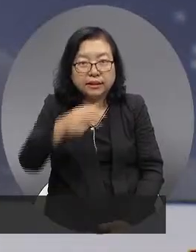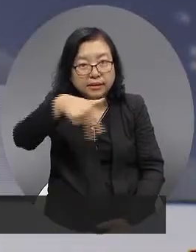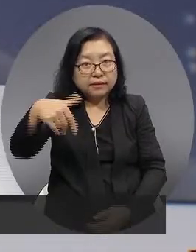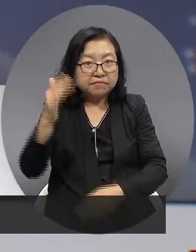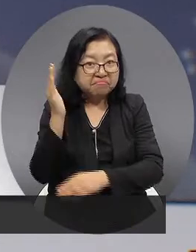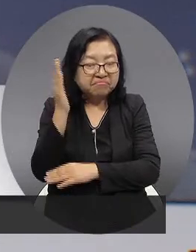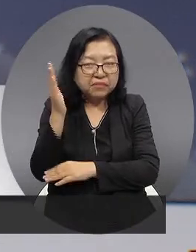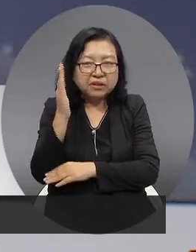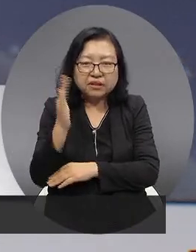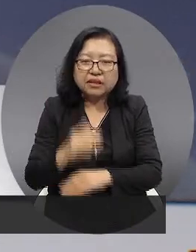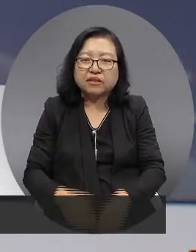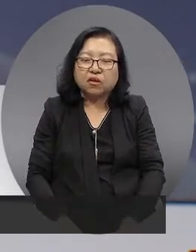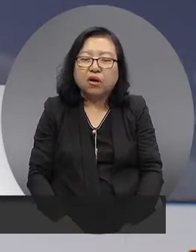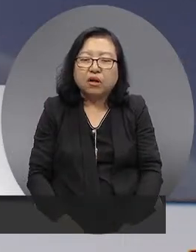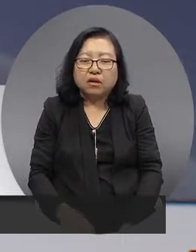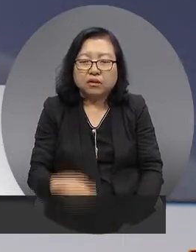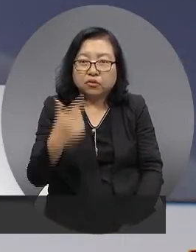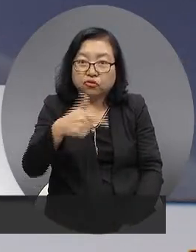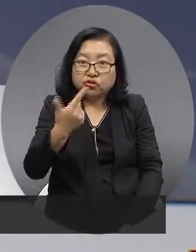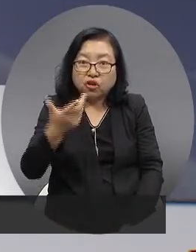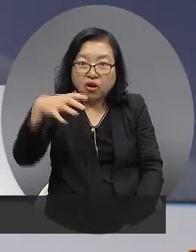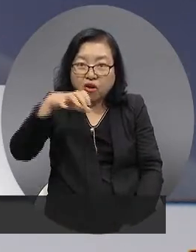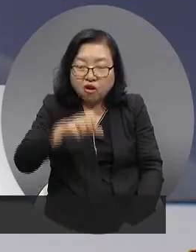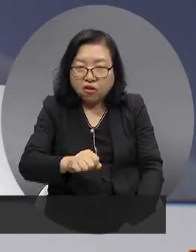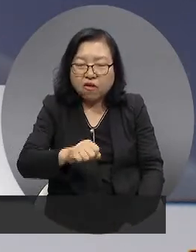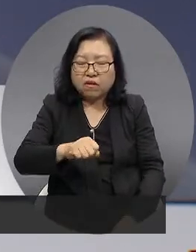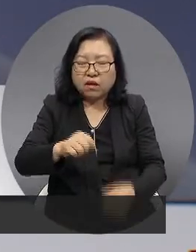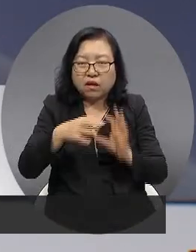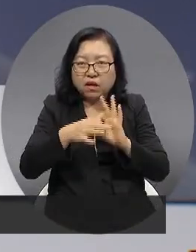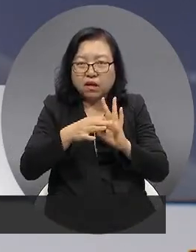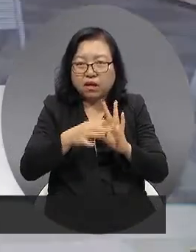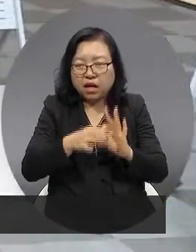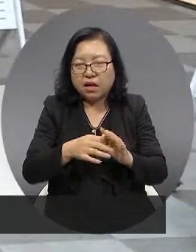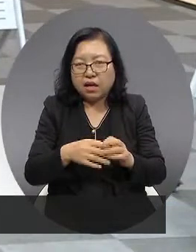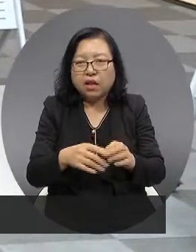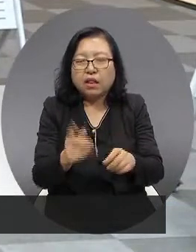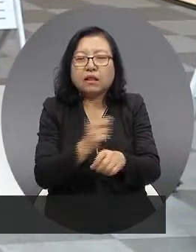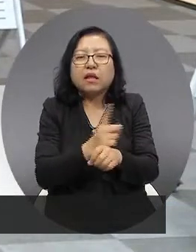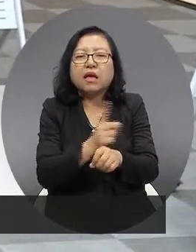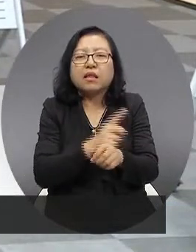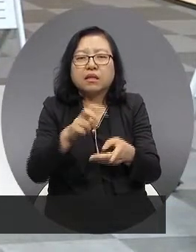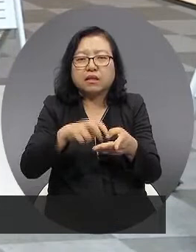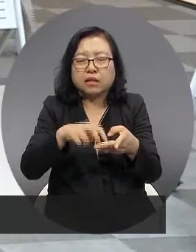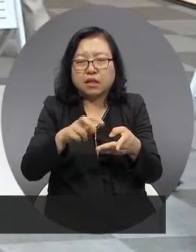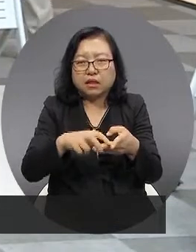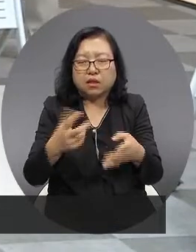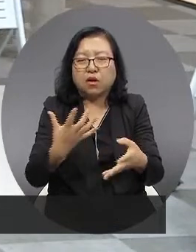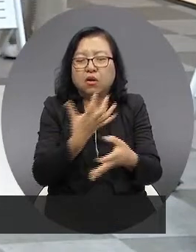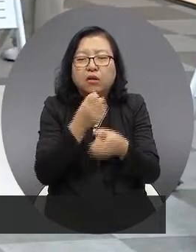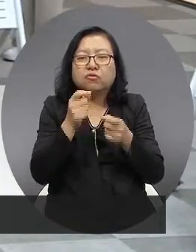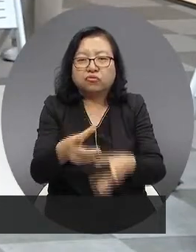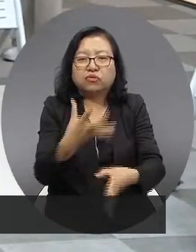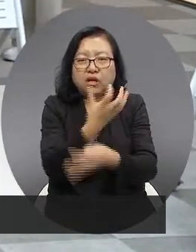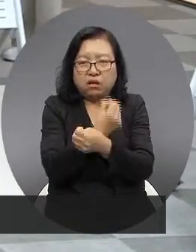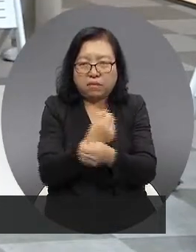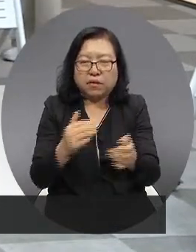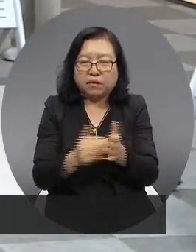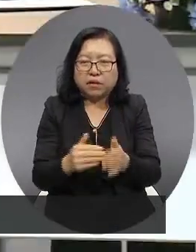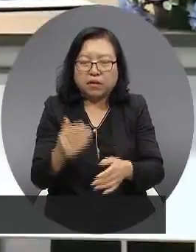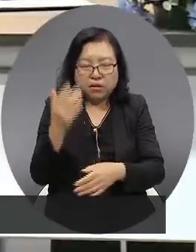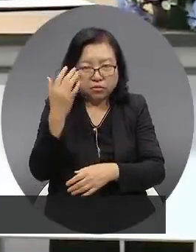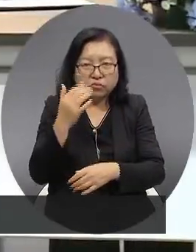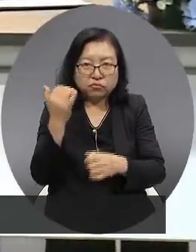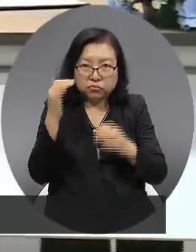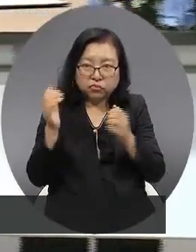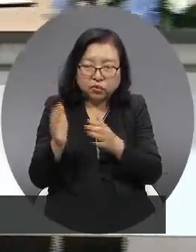제천시가 6천억 규모 데이터센터 조성을 위한 투자 협약을 체결했습니다. 충청북도와 제천시, 웰컴 투자 운용